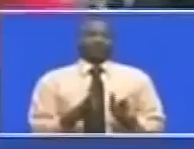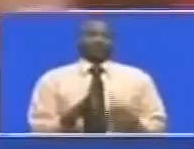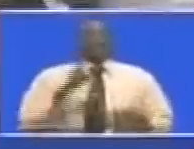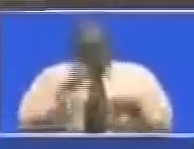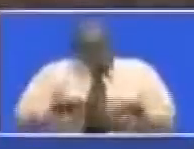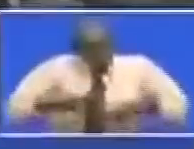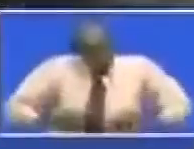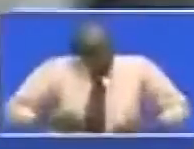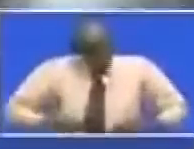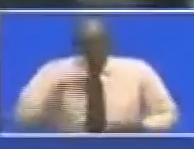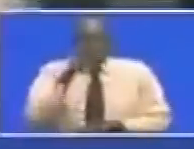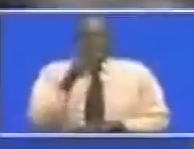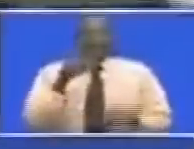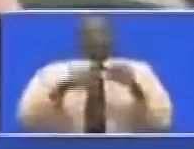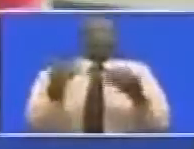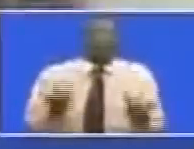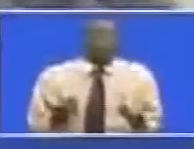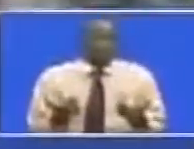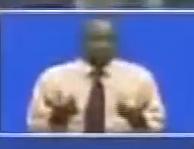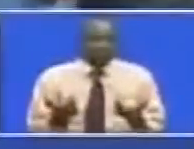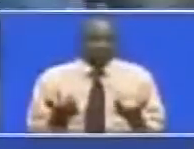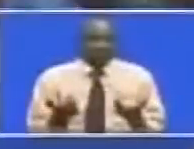wakati vijana zaidi